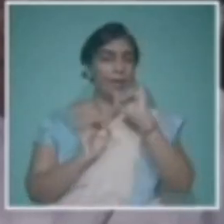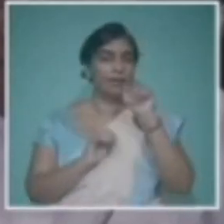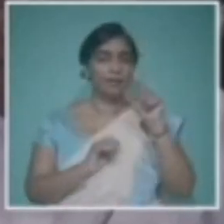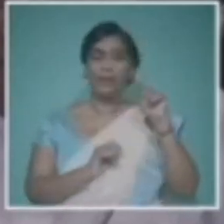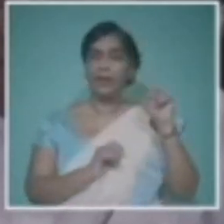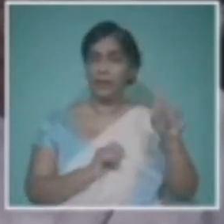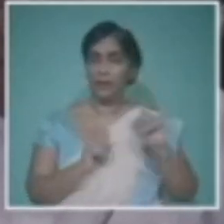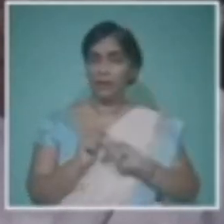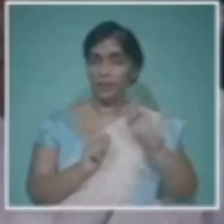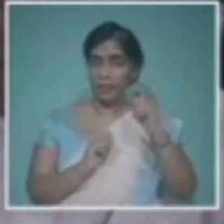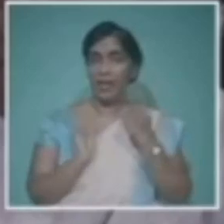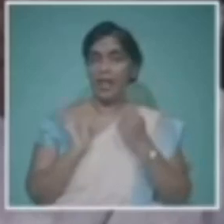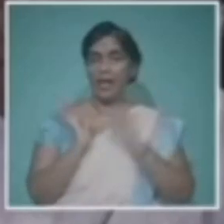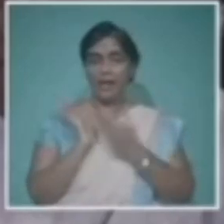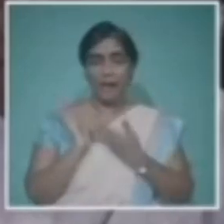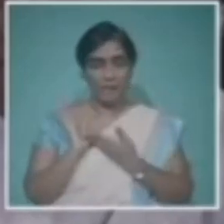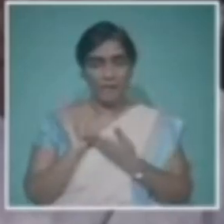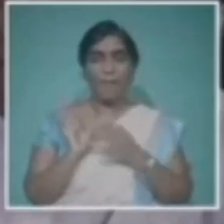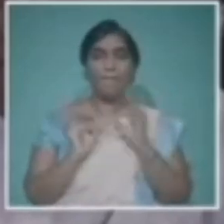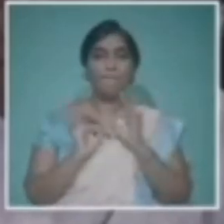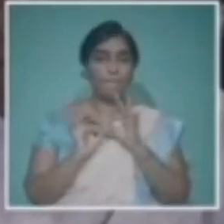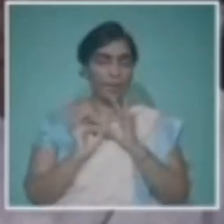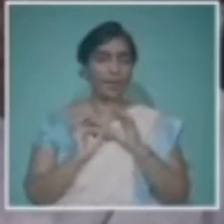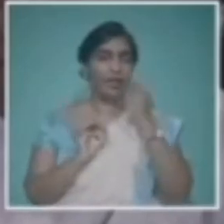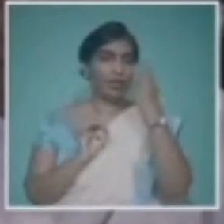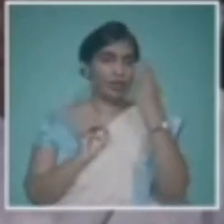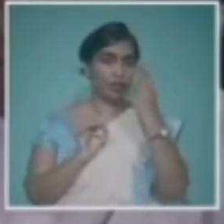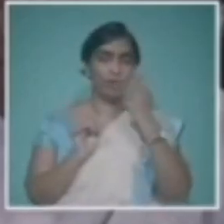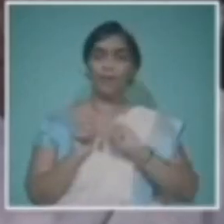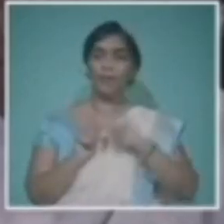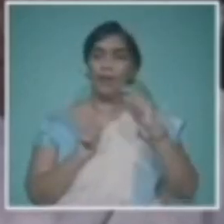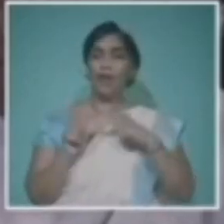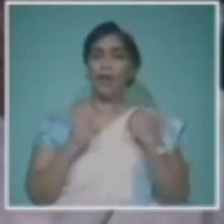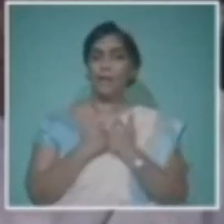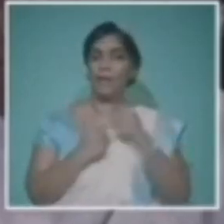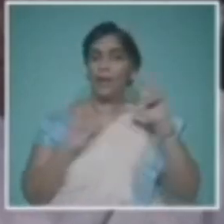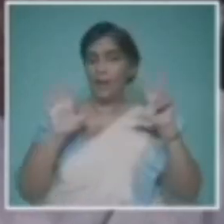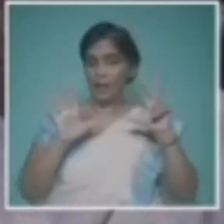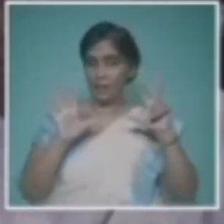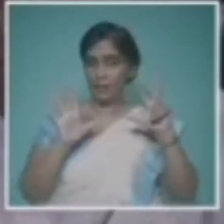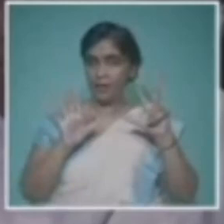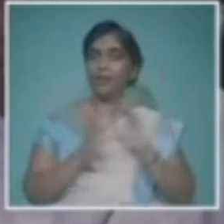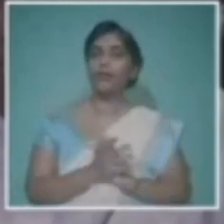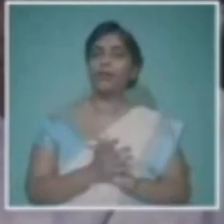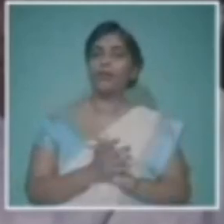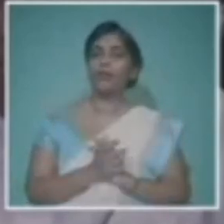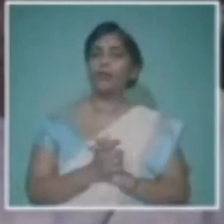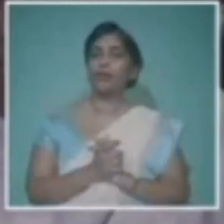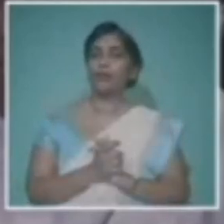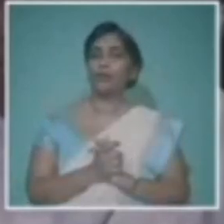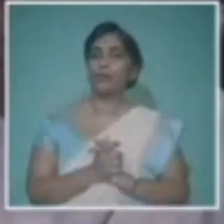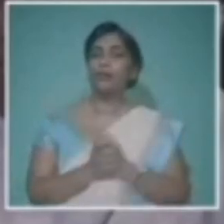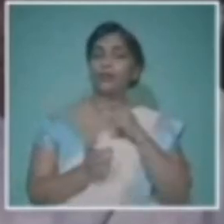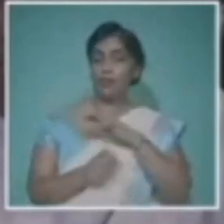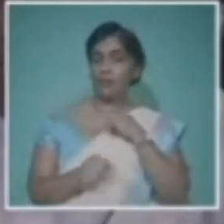6.1ක් ගෙවීමට ණය තිබුණා. බිලියන 3ක් ගෙවලා තිබුණා අප්‍රේල් 8 වෙනකොට. එතකොට අපිට